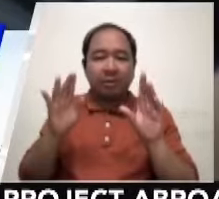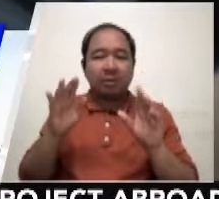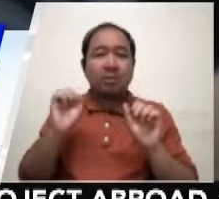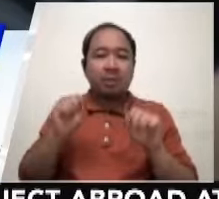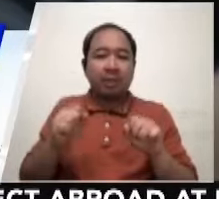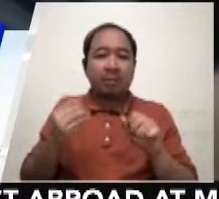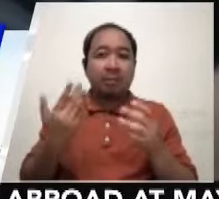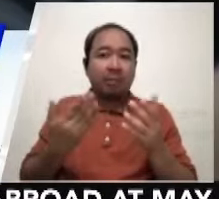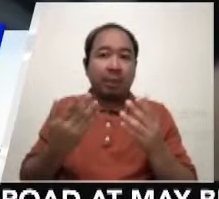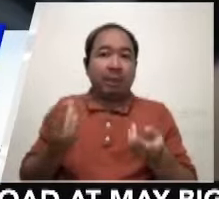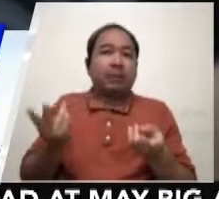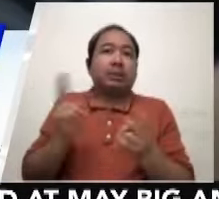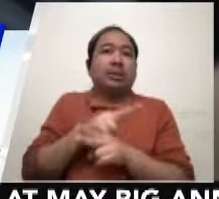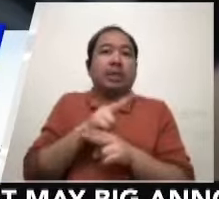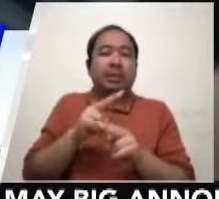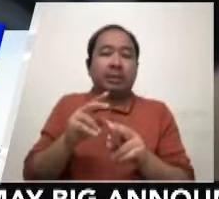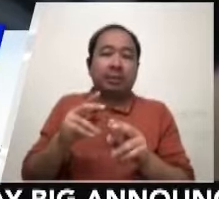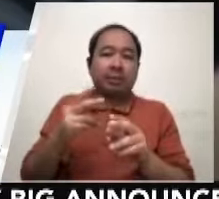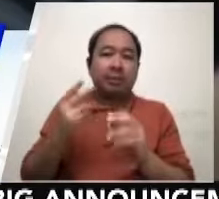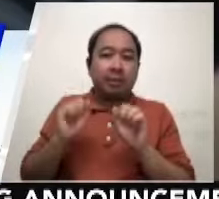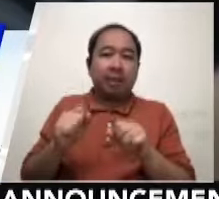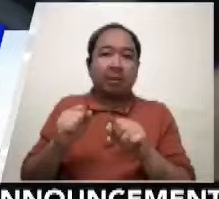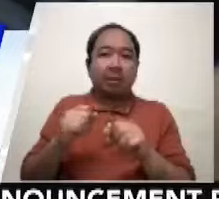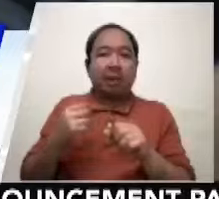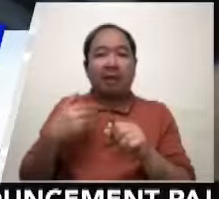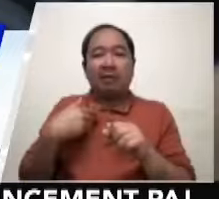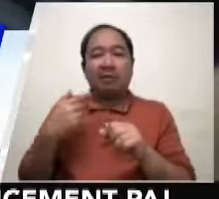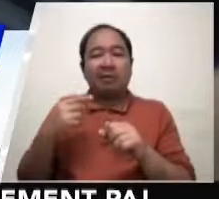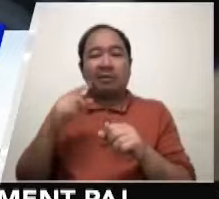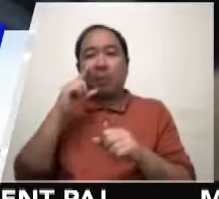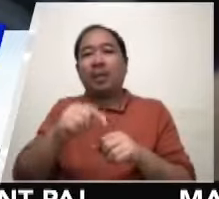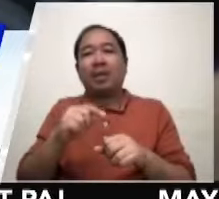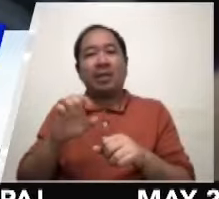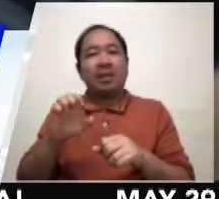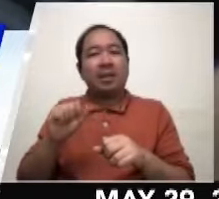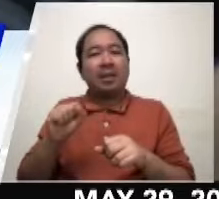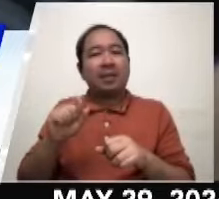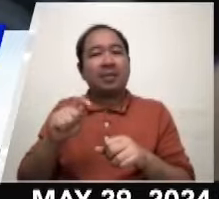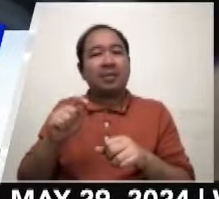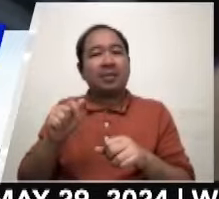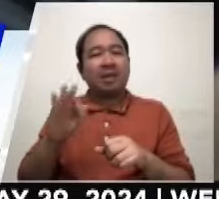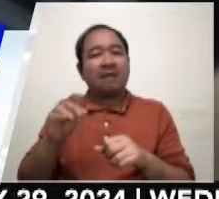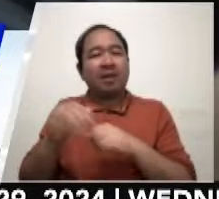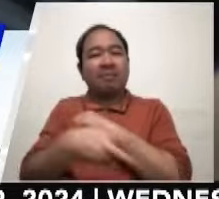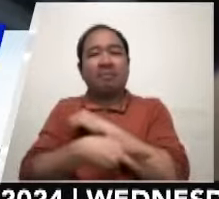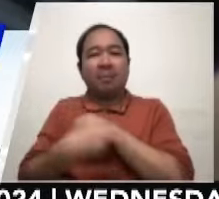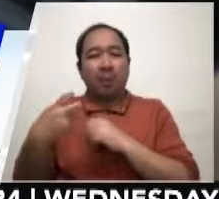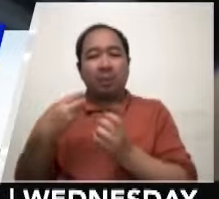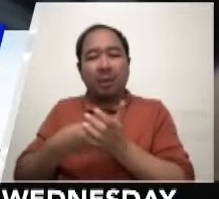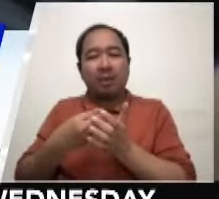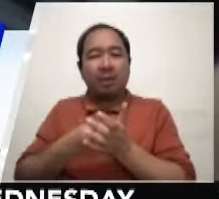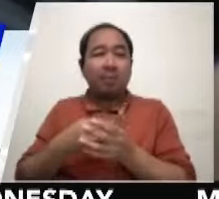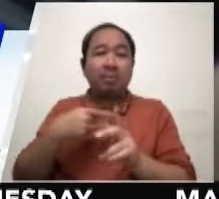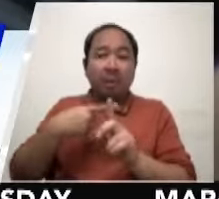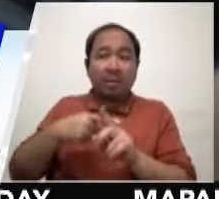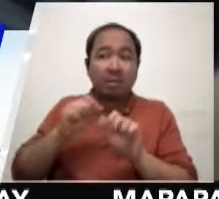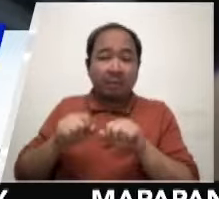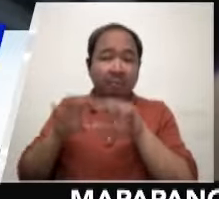pwede kang ma-estafa, at at the same time, pwede kang mahuli. And most